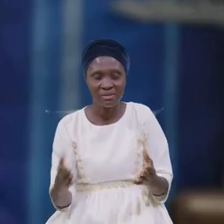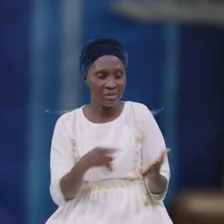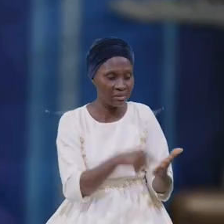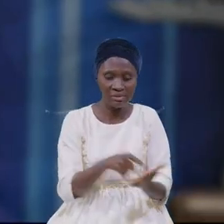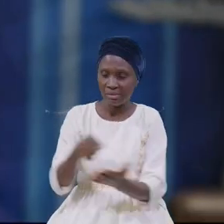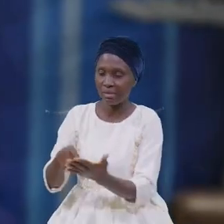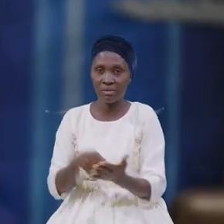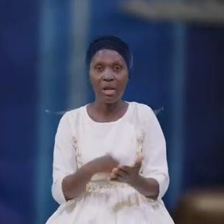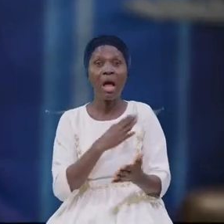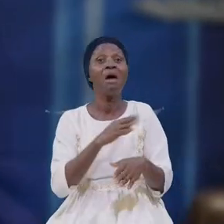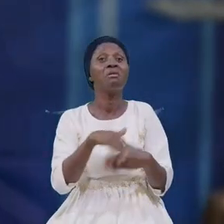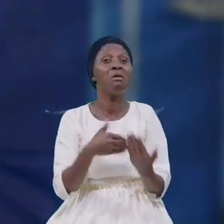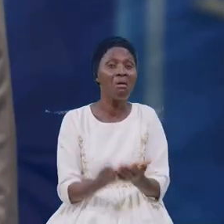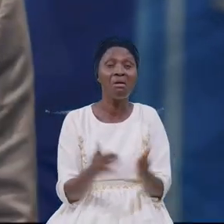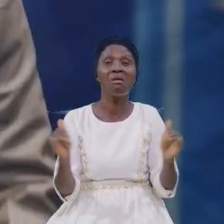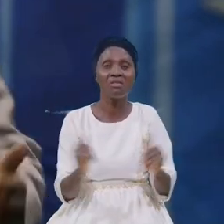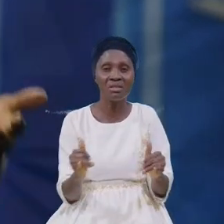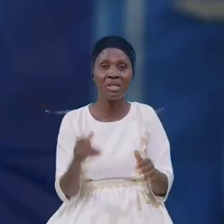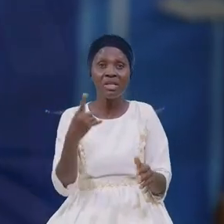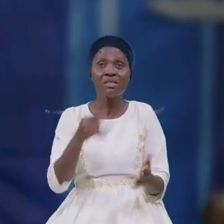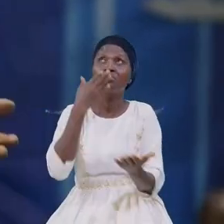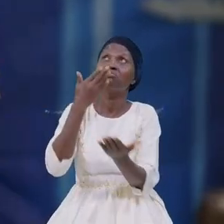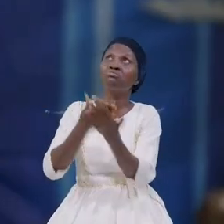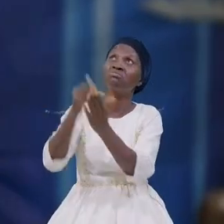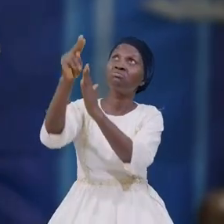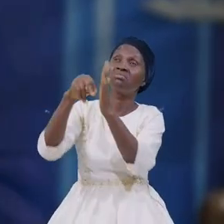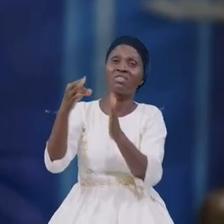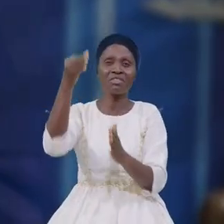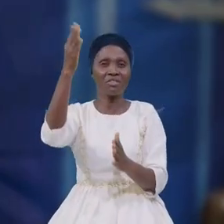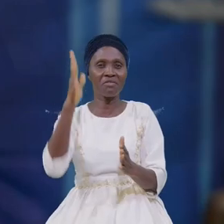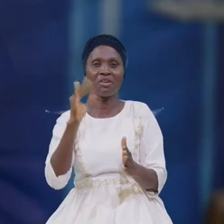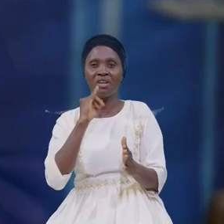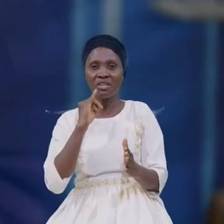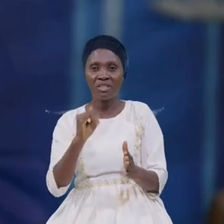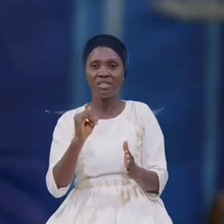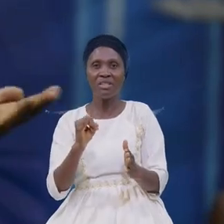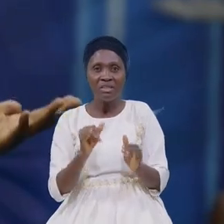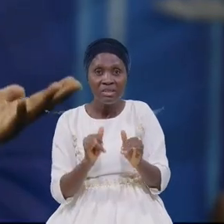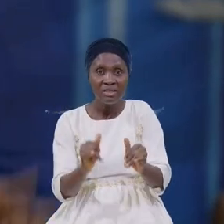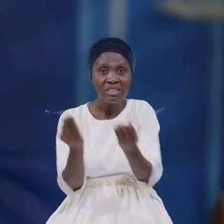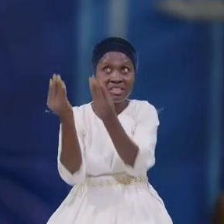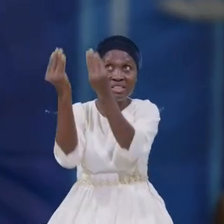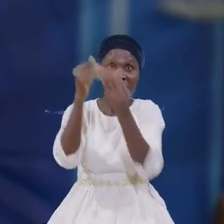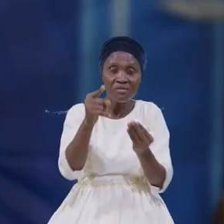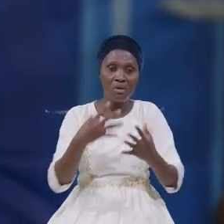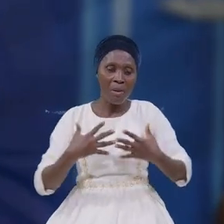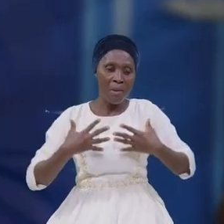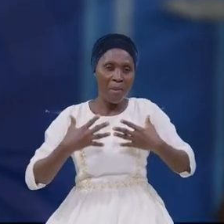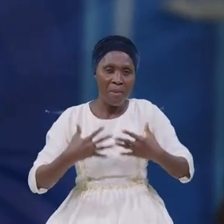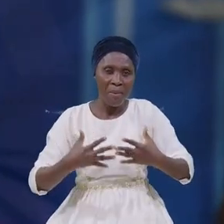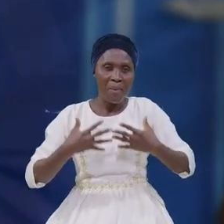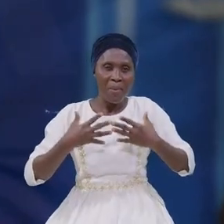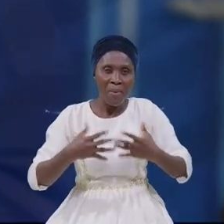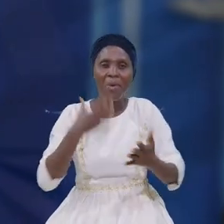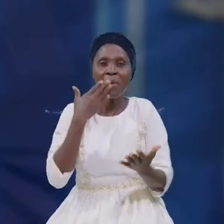Et puis, la bonté de Dieu vous offre l'air à respirer. Dieu vous donne